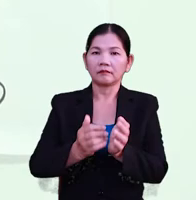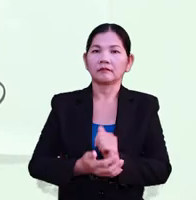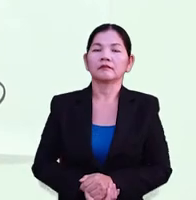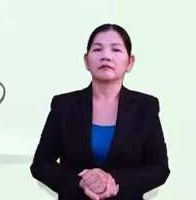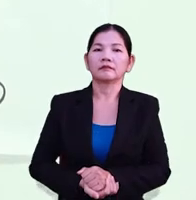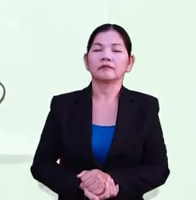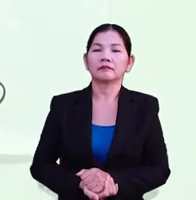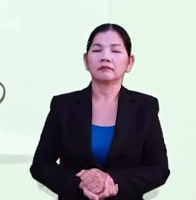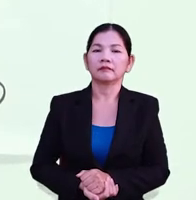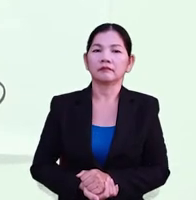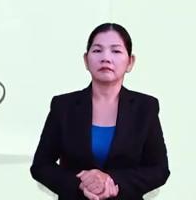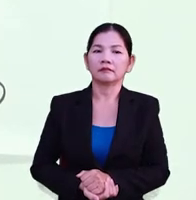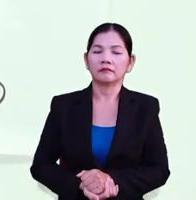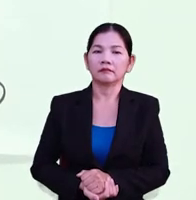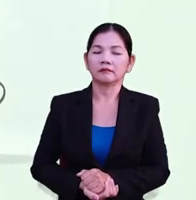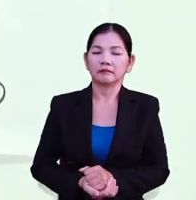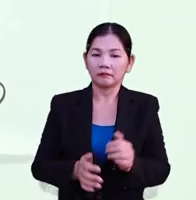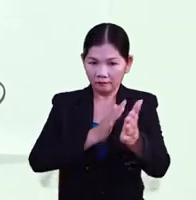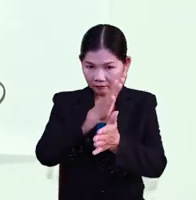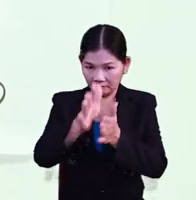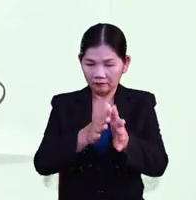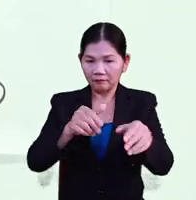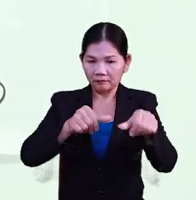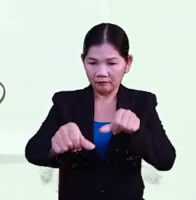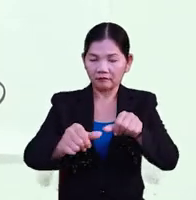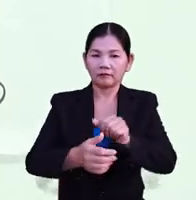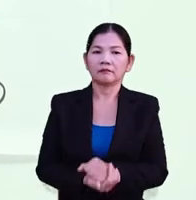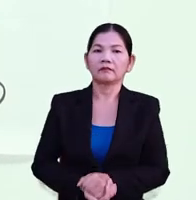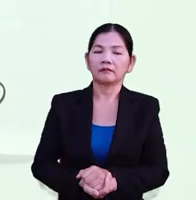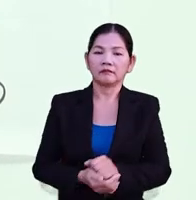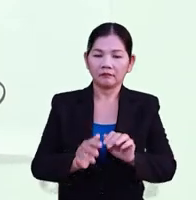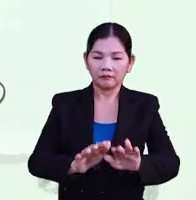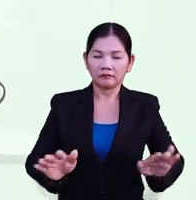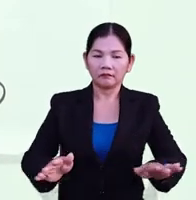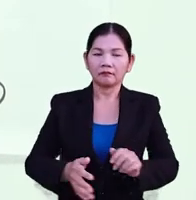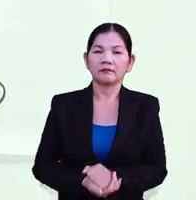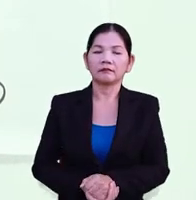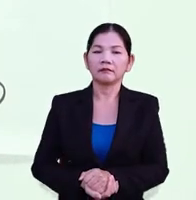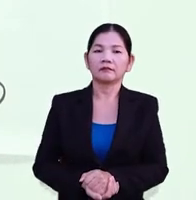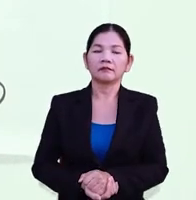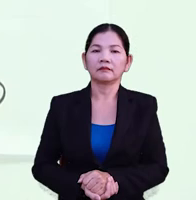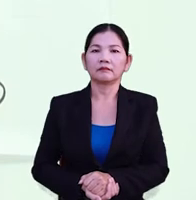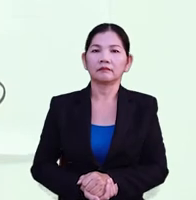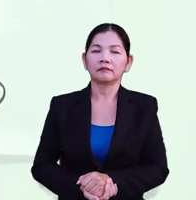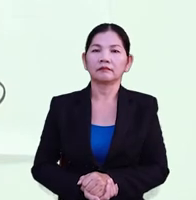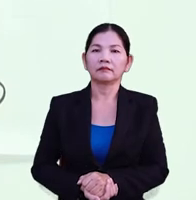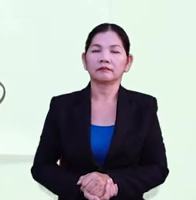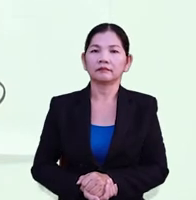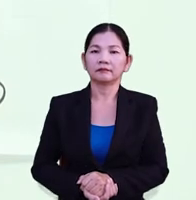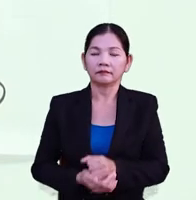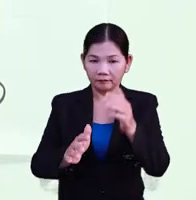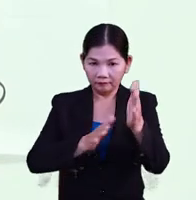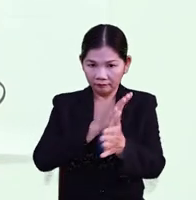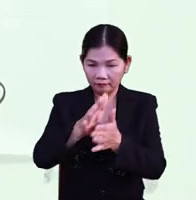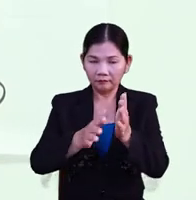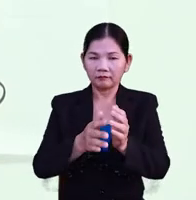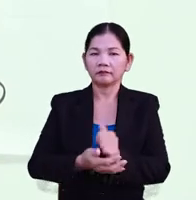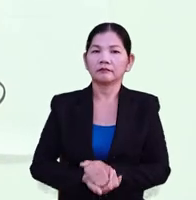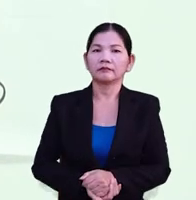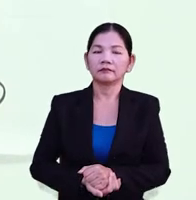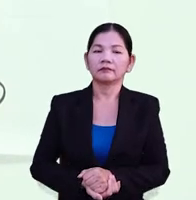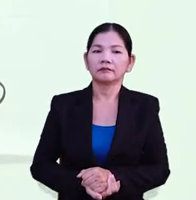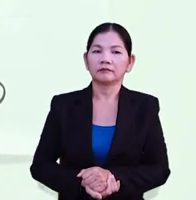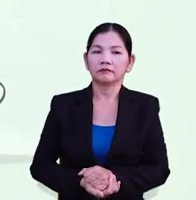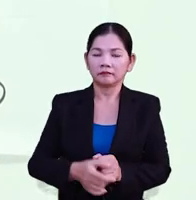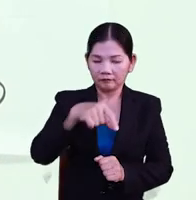ចាអញ្ចឹងអ្នកគ្រូសូមអានបន្តទៅទៀតចាកូនស្ដាប់ទៀតចាអានស្ដាប់សិនណា